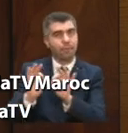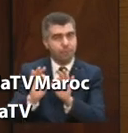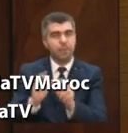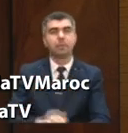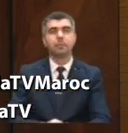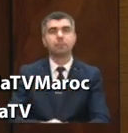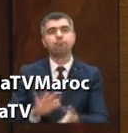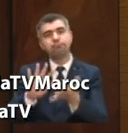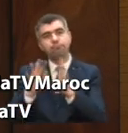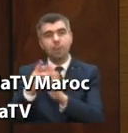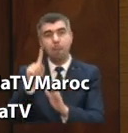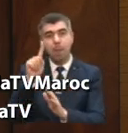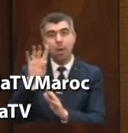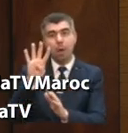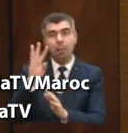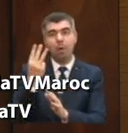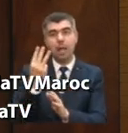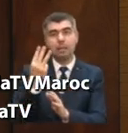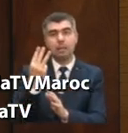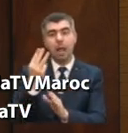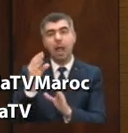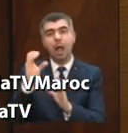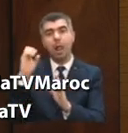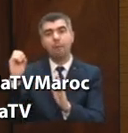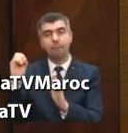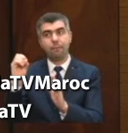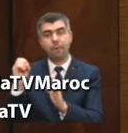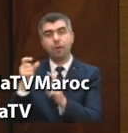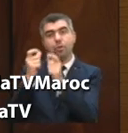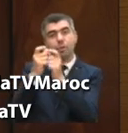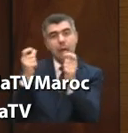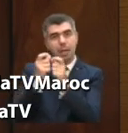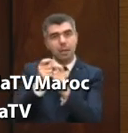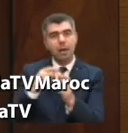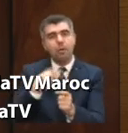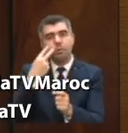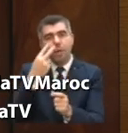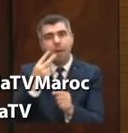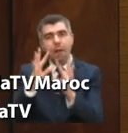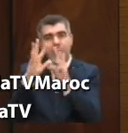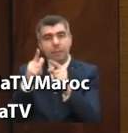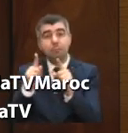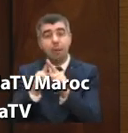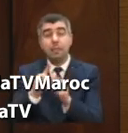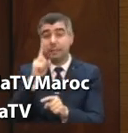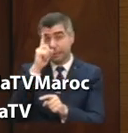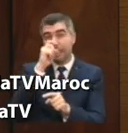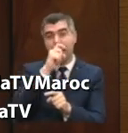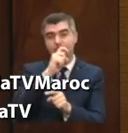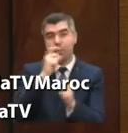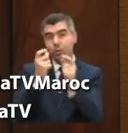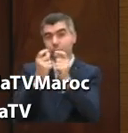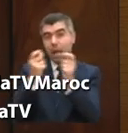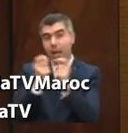ينتمون إلى ما يزيد على 134,000 مقاولة. هذا يعطي صورة تقريبية عن حجم الضرر الذي أصاب المقاولة